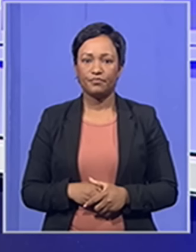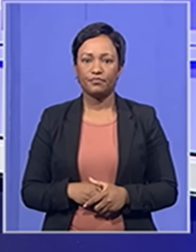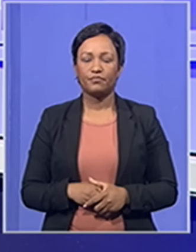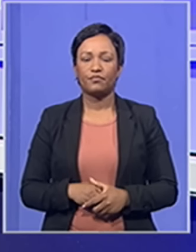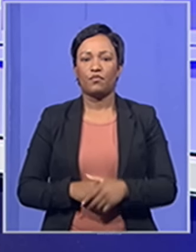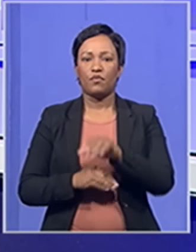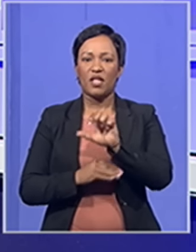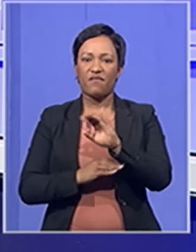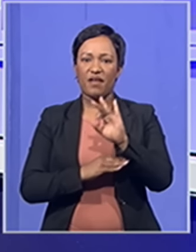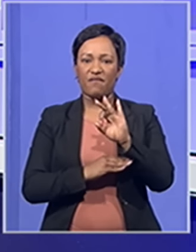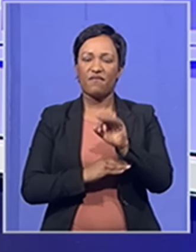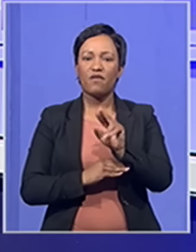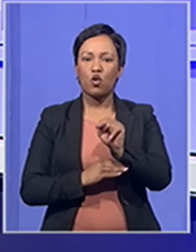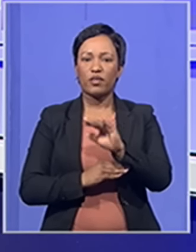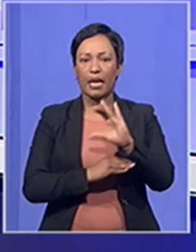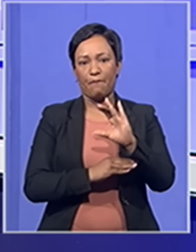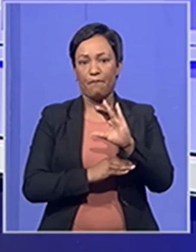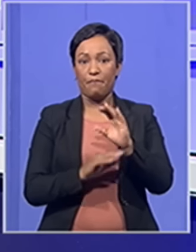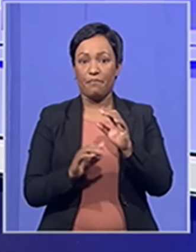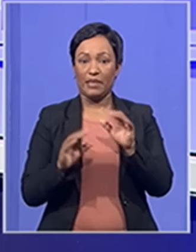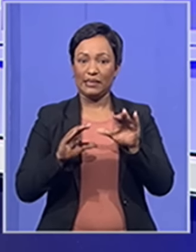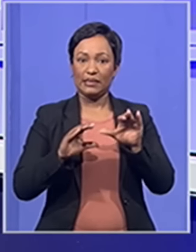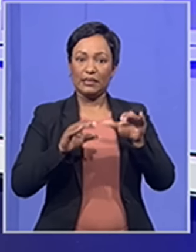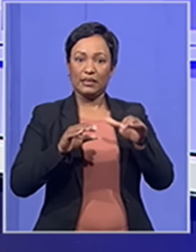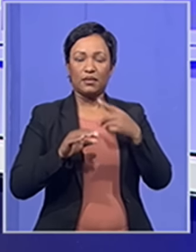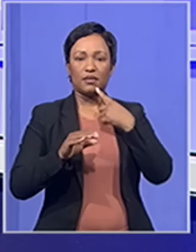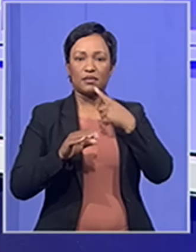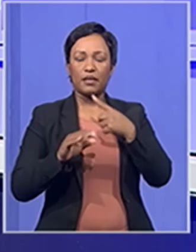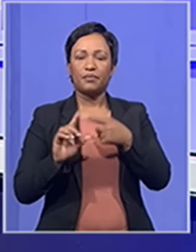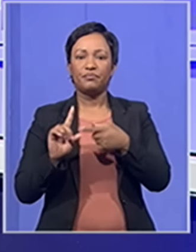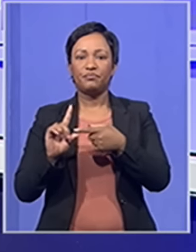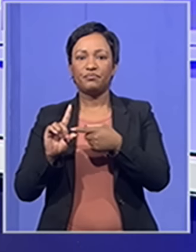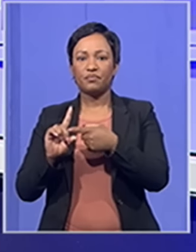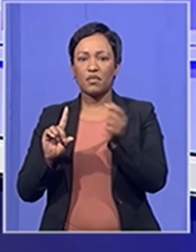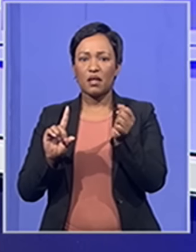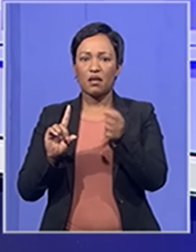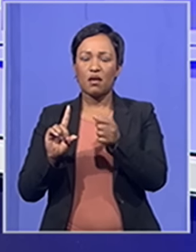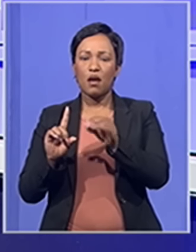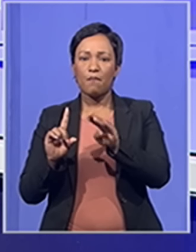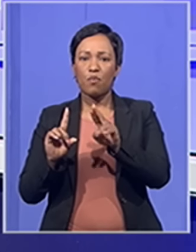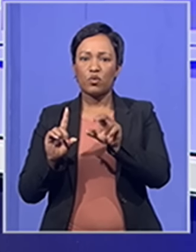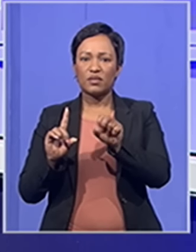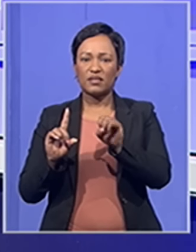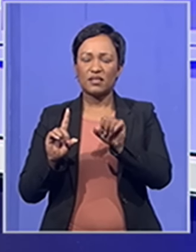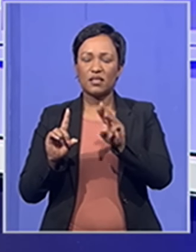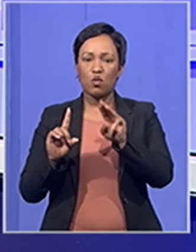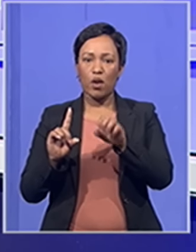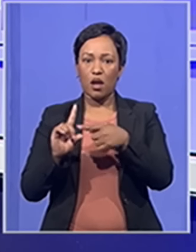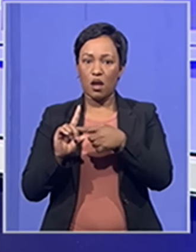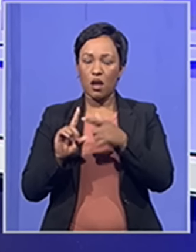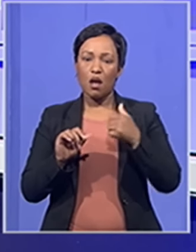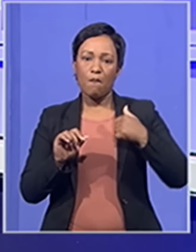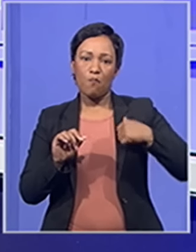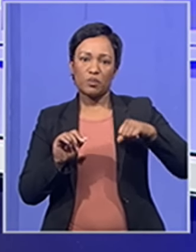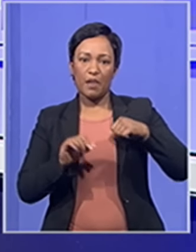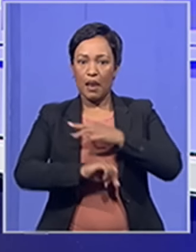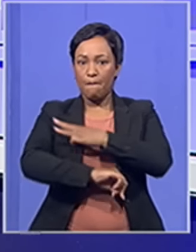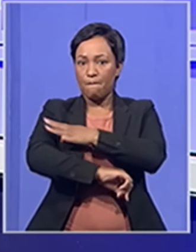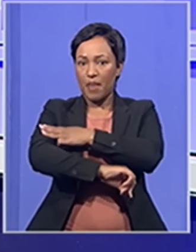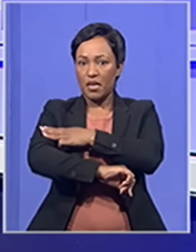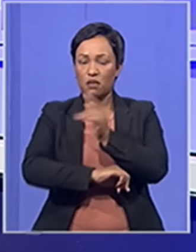EFF kwa Northern Cape ya re tlile go gwetla go thapiwa ga Gabusisiwe Mkagule jaaka motsamaisi wa nama o sa tshwere kwa masepaleng